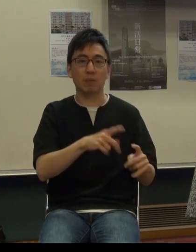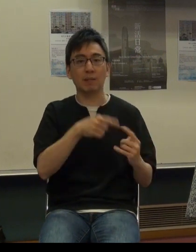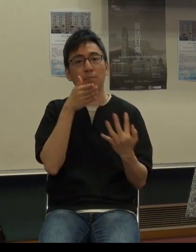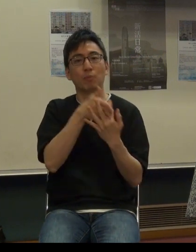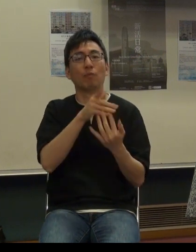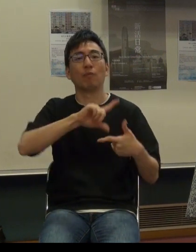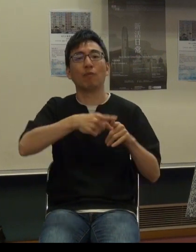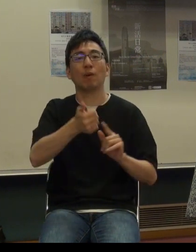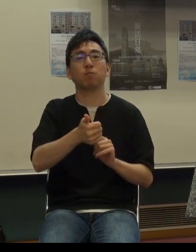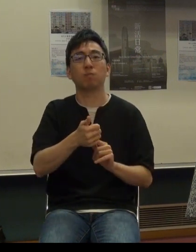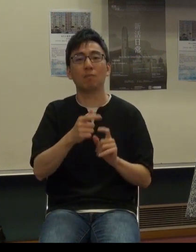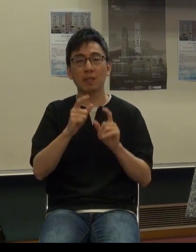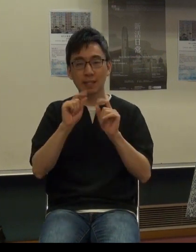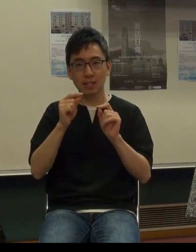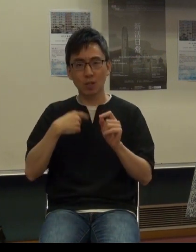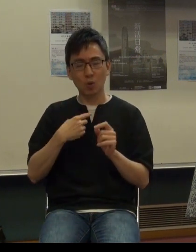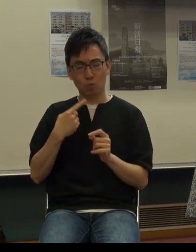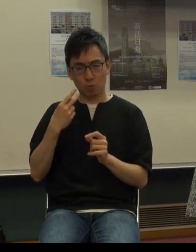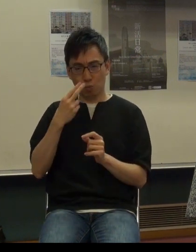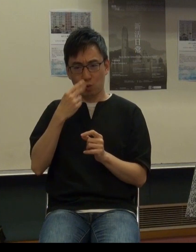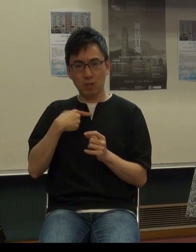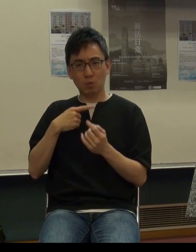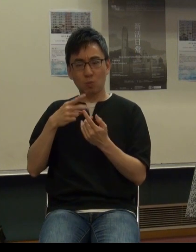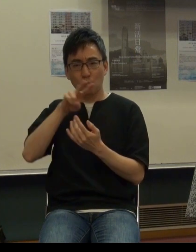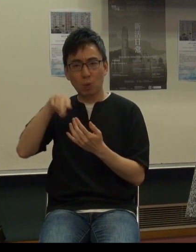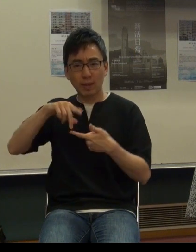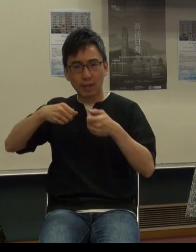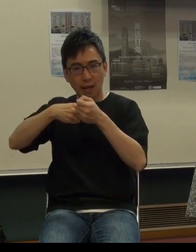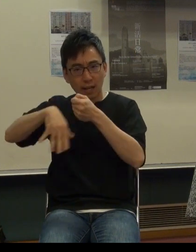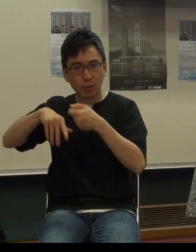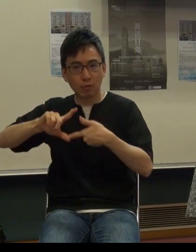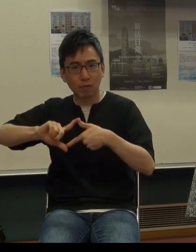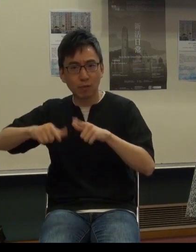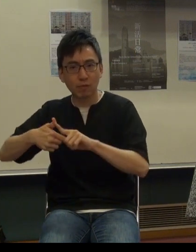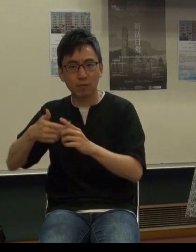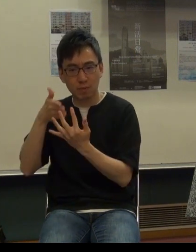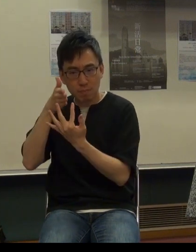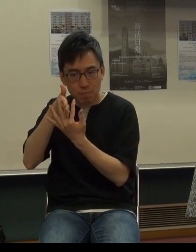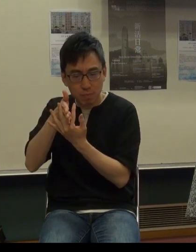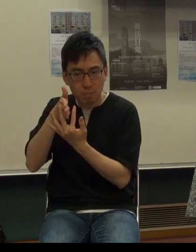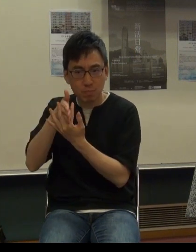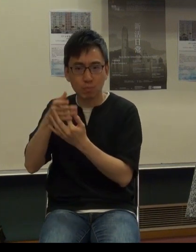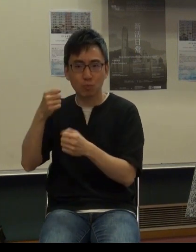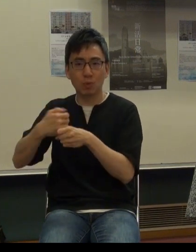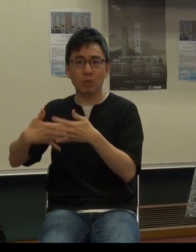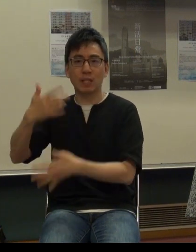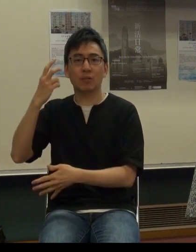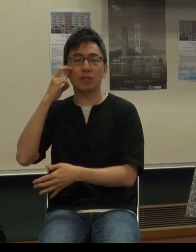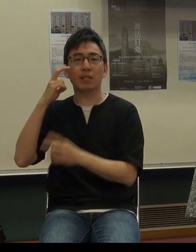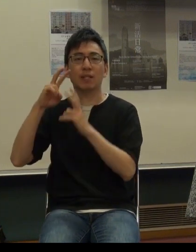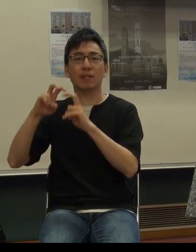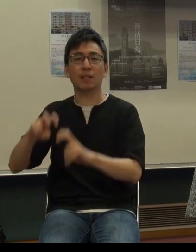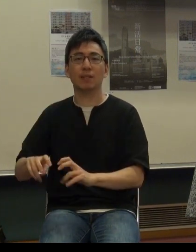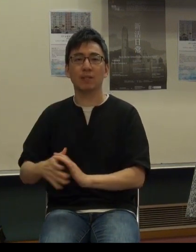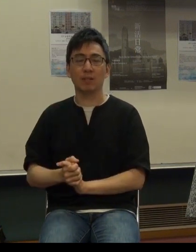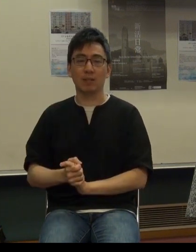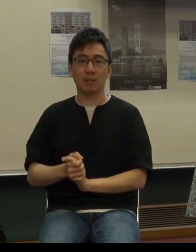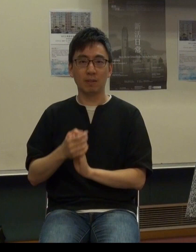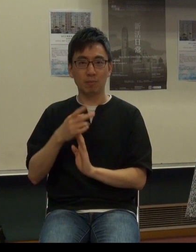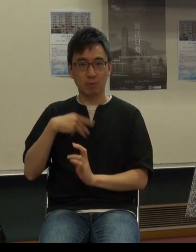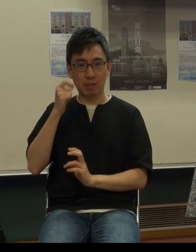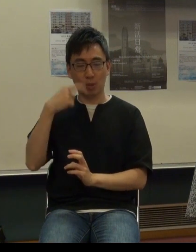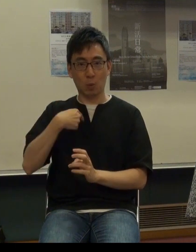信咧，我哋係需要去揾一啲有系統一啲嘅方法去做一個建築研究，就特別係我自己